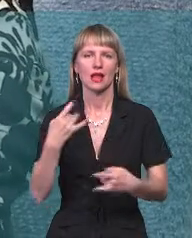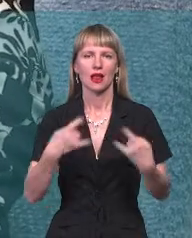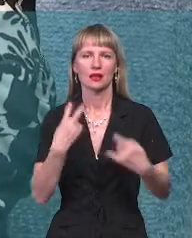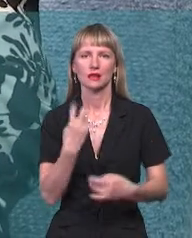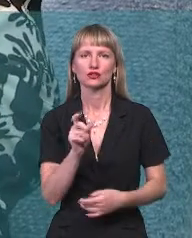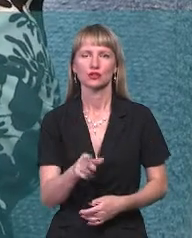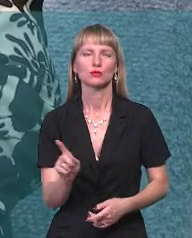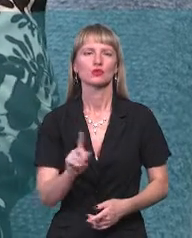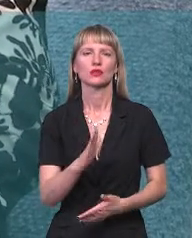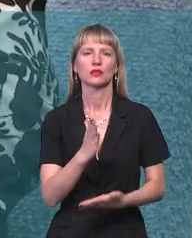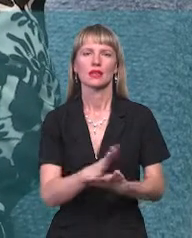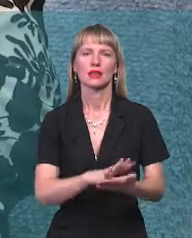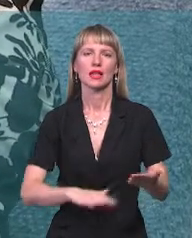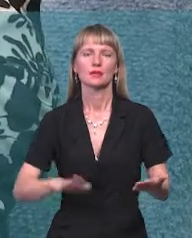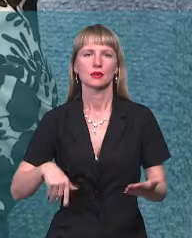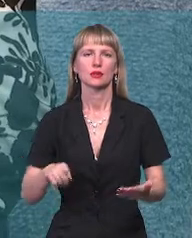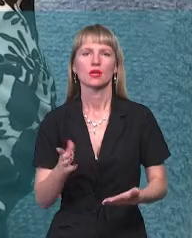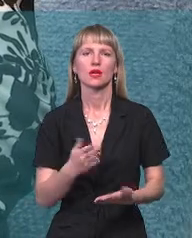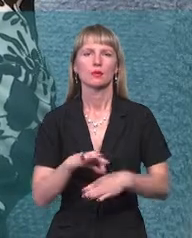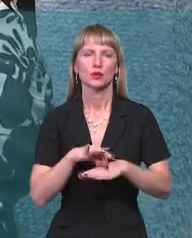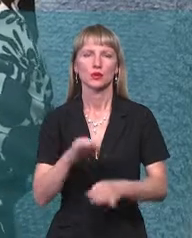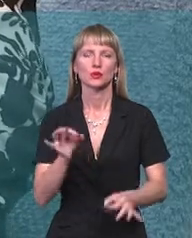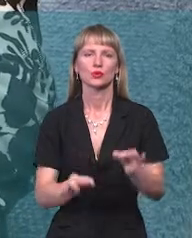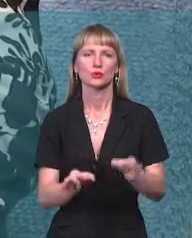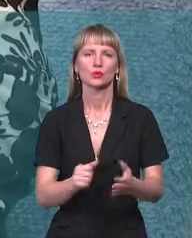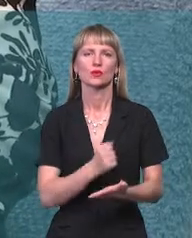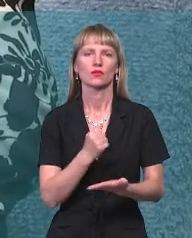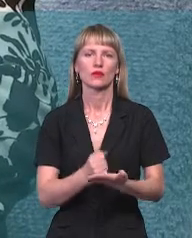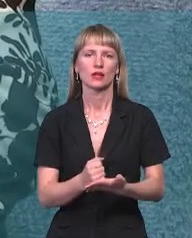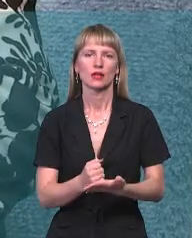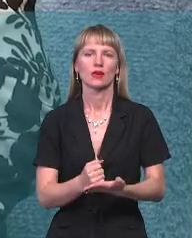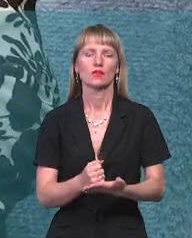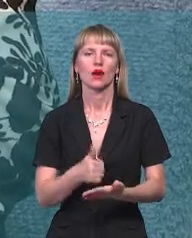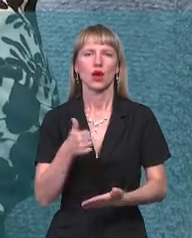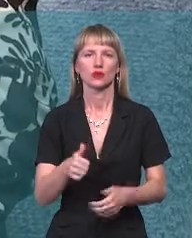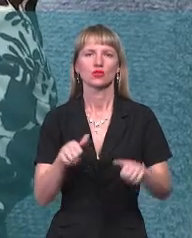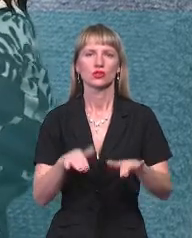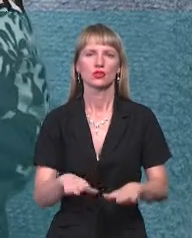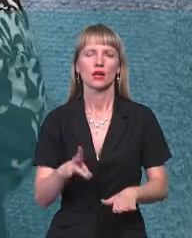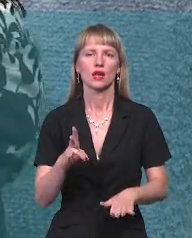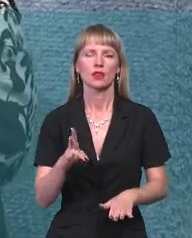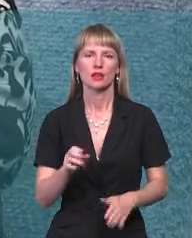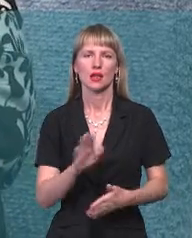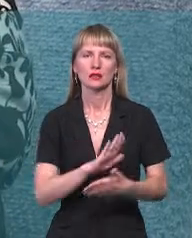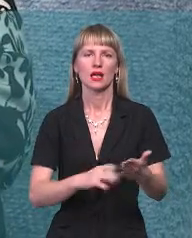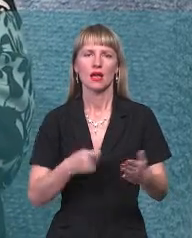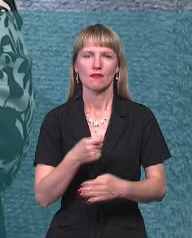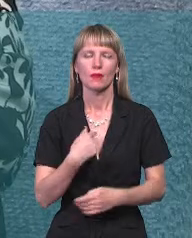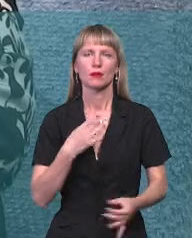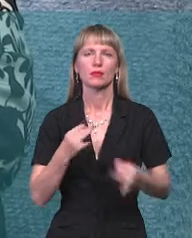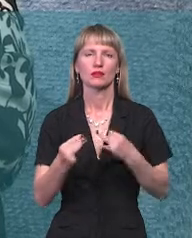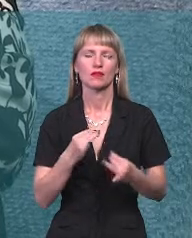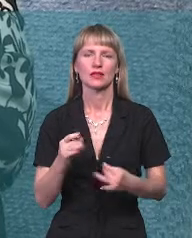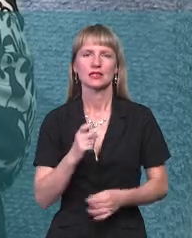що відбувається далі після того, як пройшов суд. Суд ухвалив позитивне рішення на користь позивача. Ми поспілкувалися